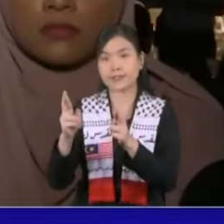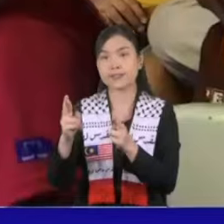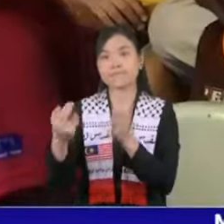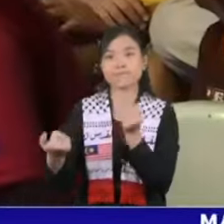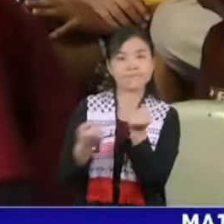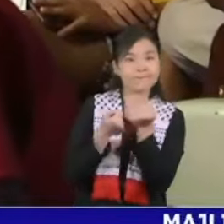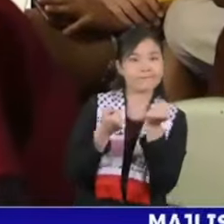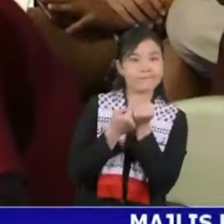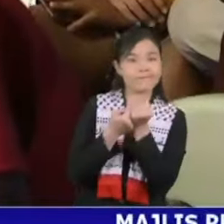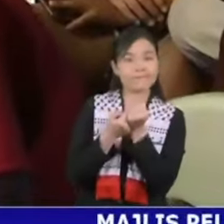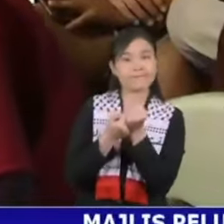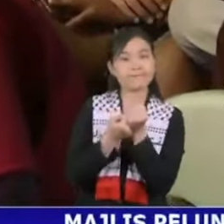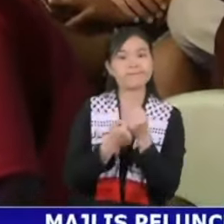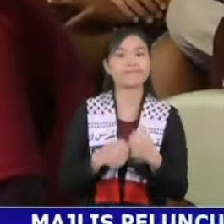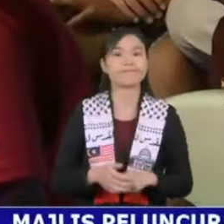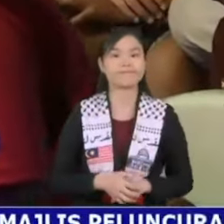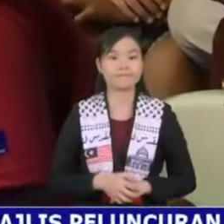beliau.